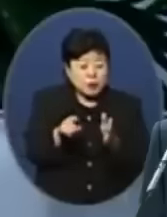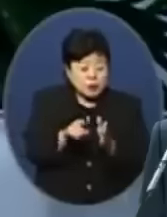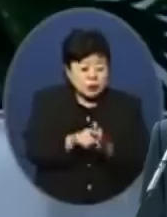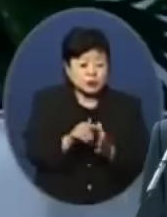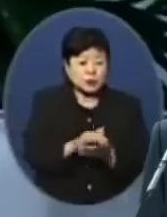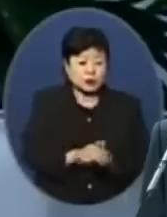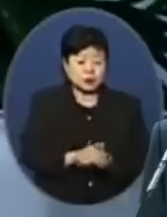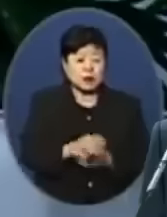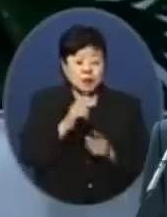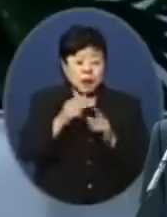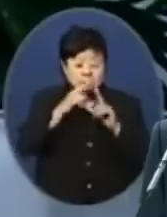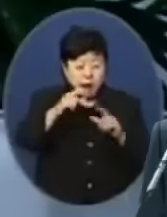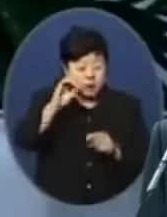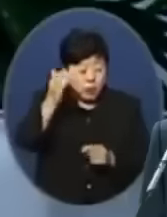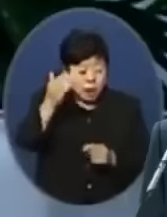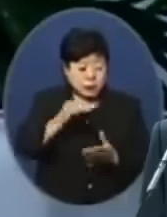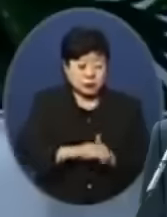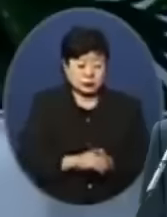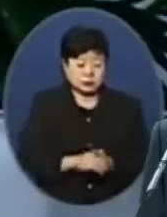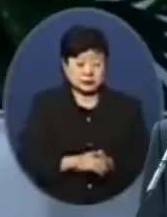믿음으로 말할 수 있게 되고,